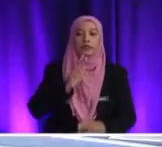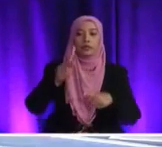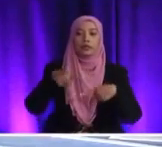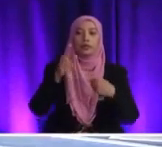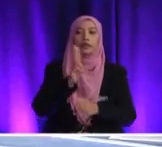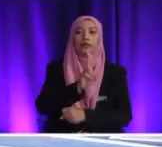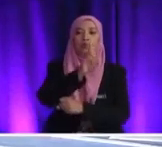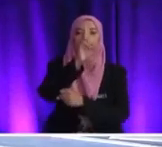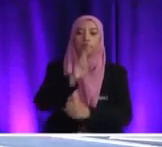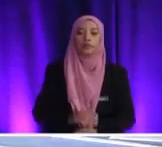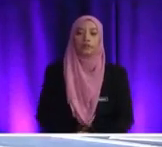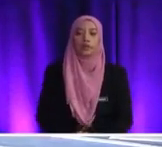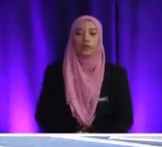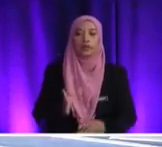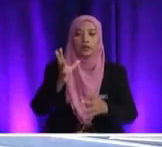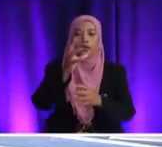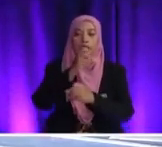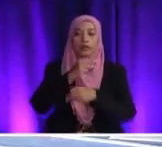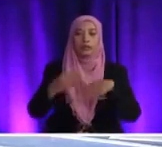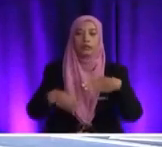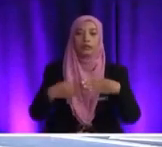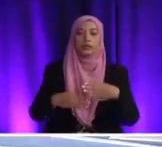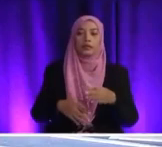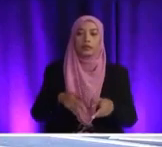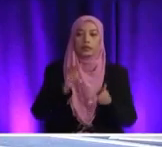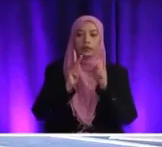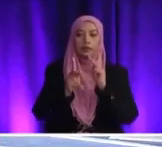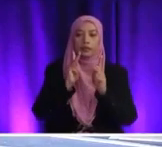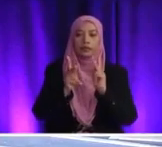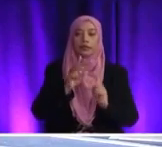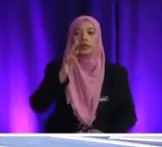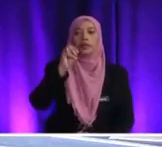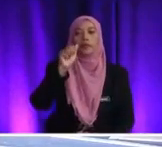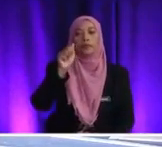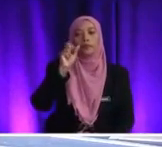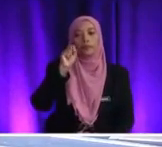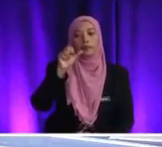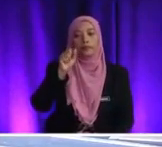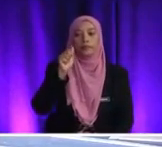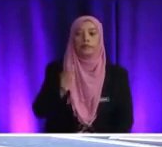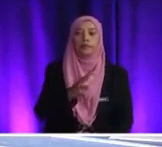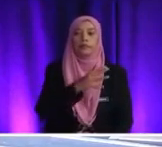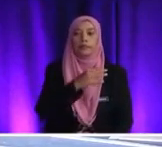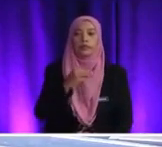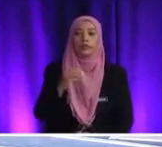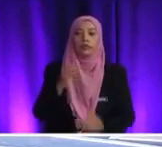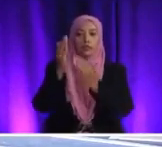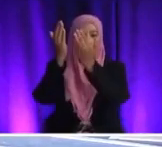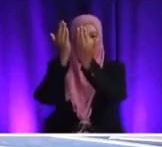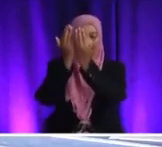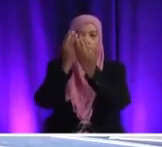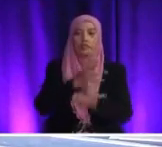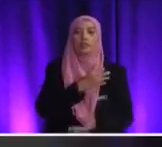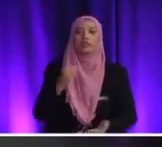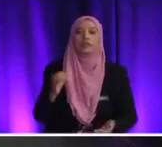misteri jago mengambil bidang komunikasi massa ah dana Alhamdulillah diterima bekerja